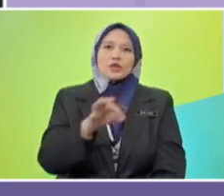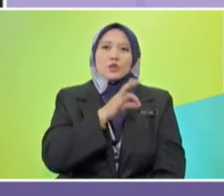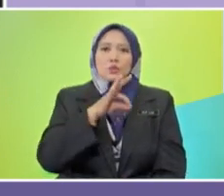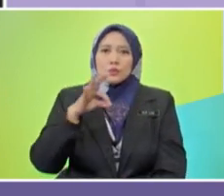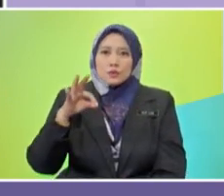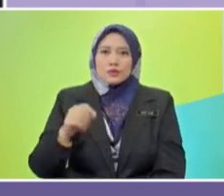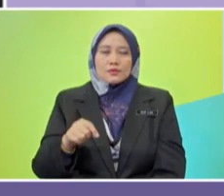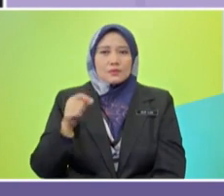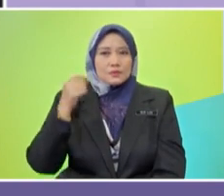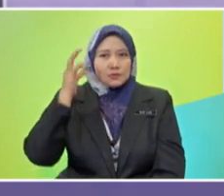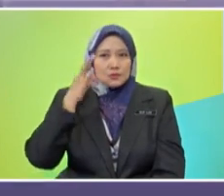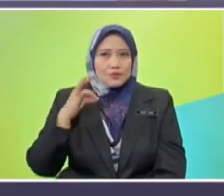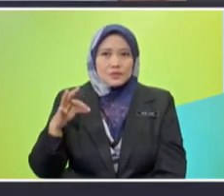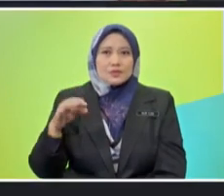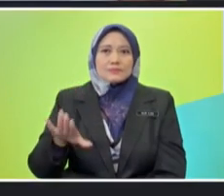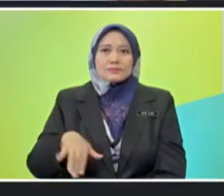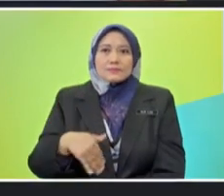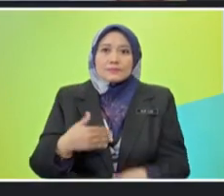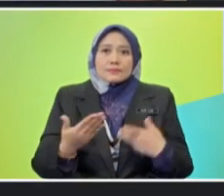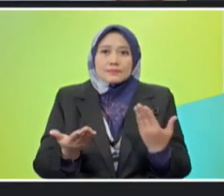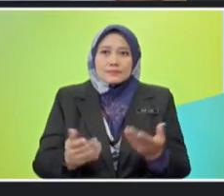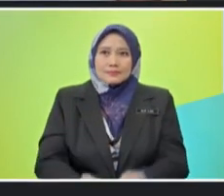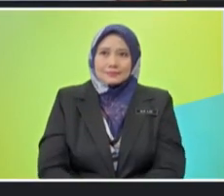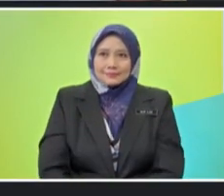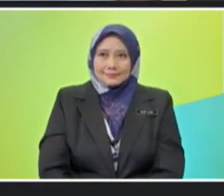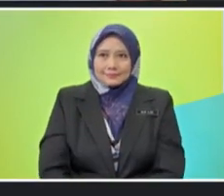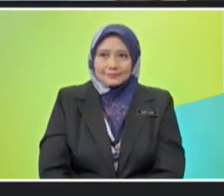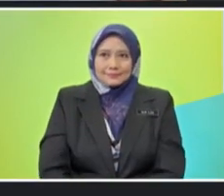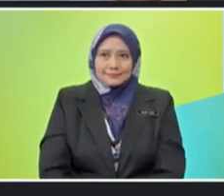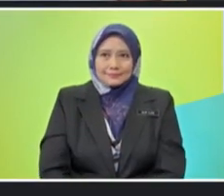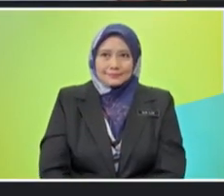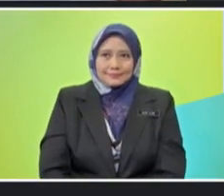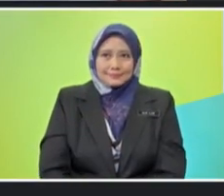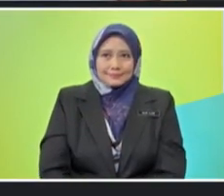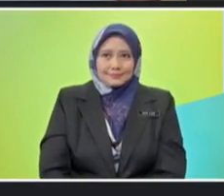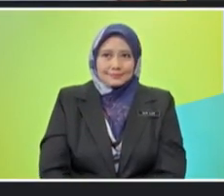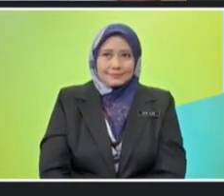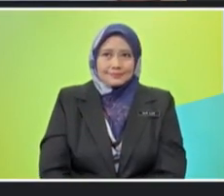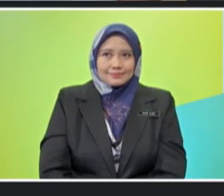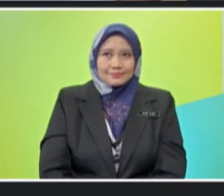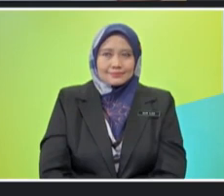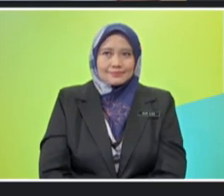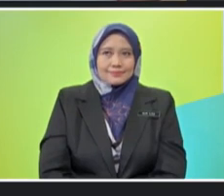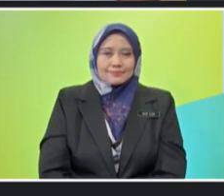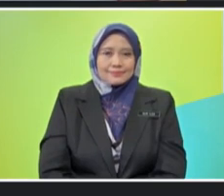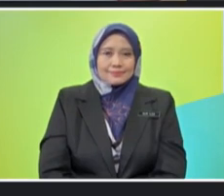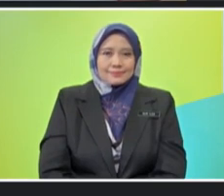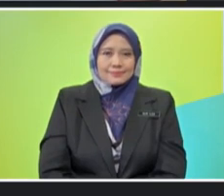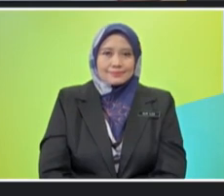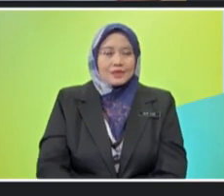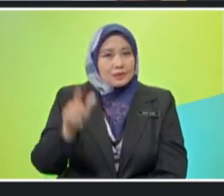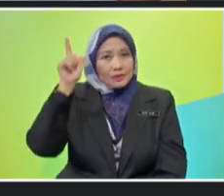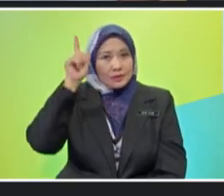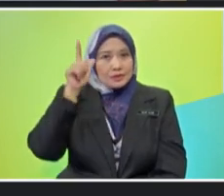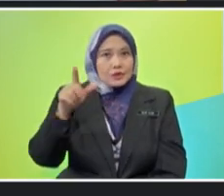Cantiknya tulisan adik-adik Abang Fizi ni. Baiklah, cikgu baca semula. Contoh makanan berkarbohidrat ialah nasi, roti dan jagung.